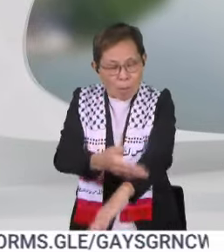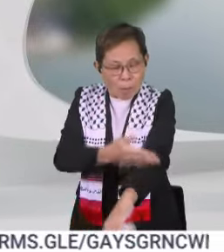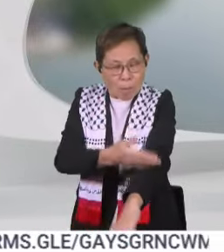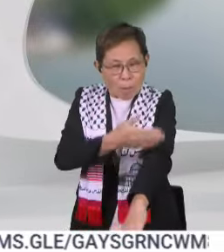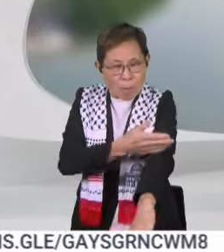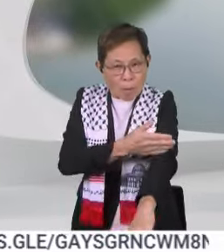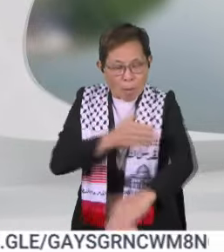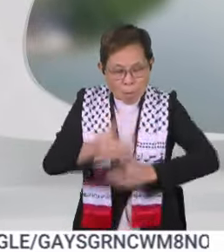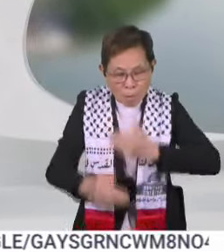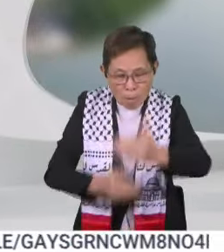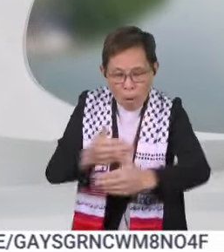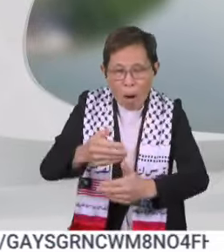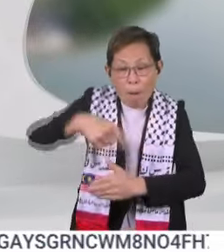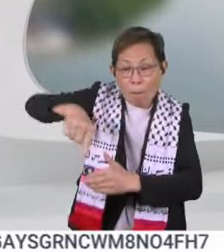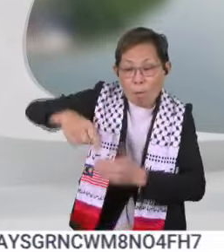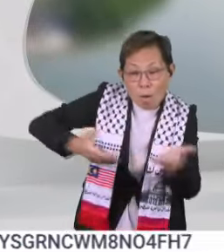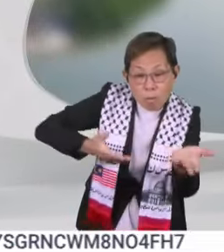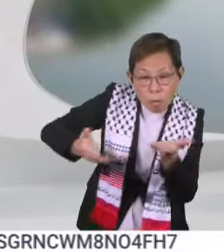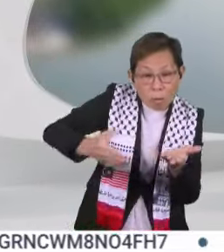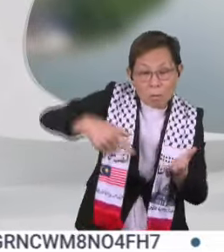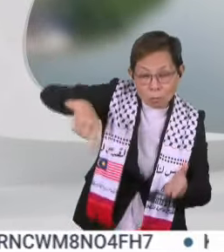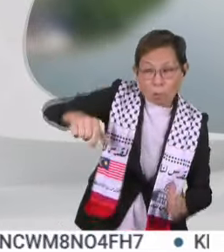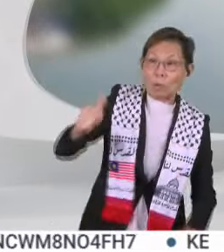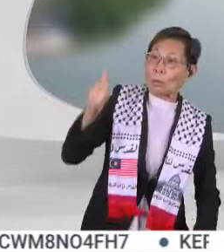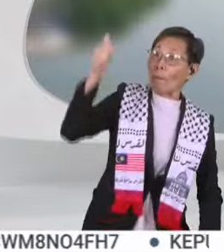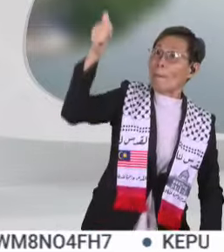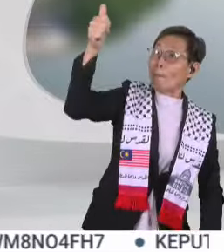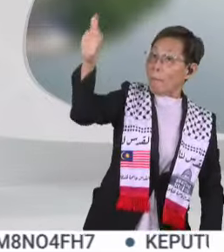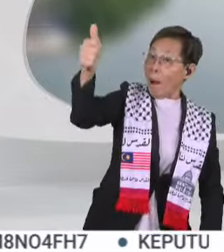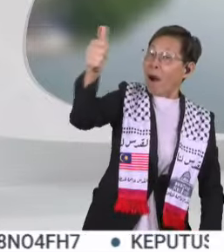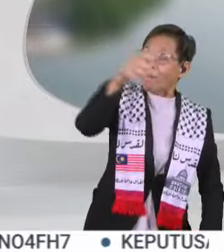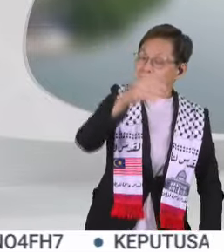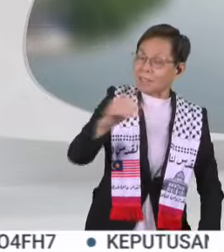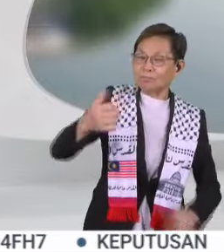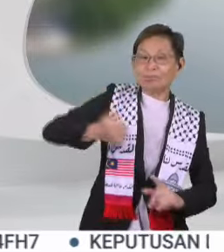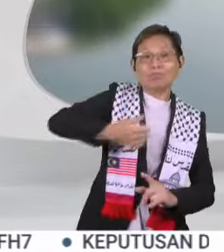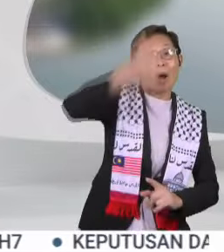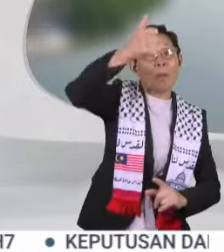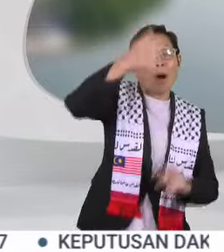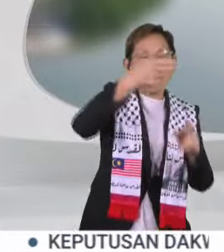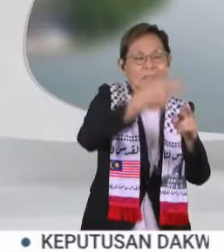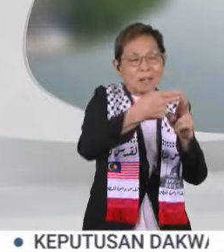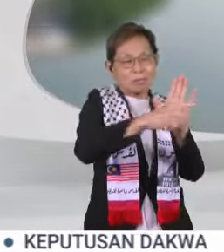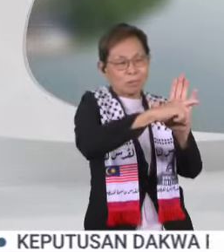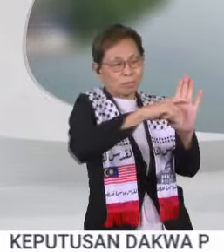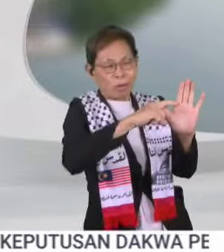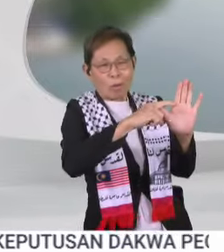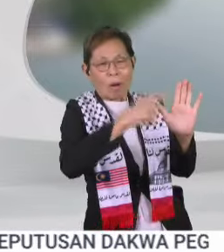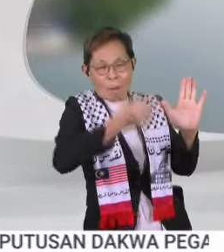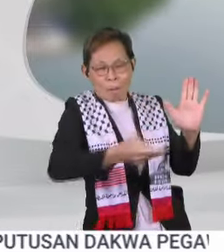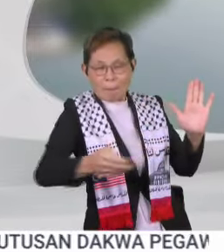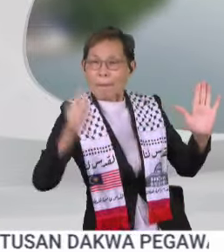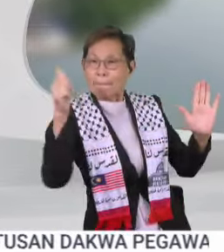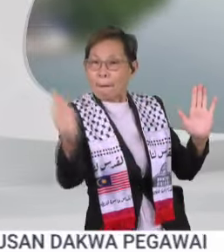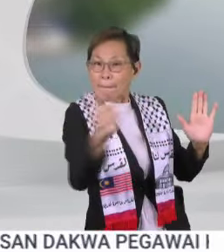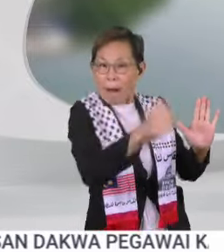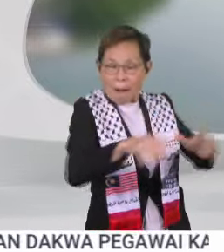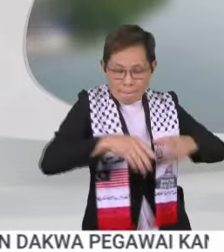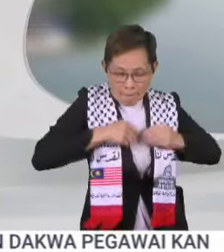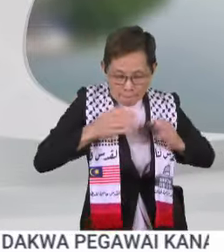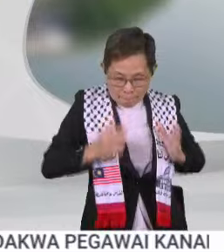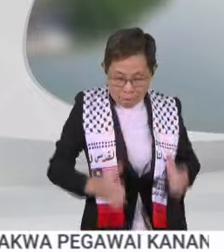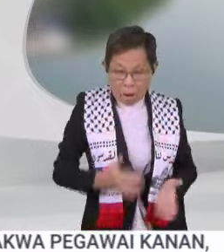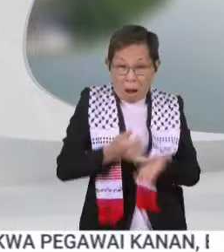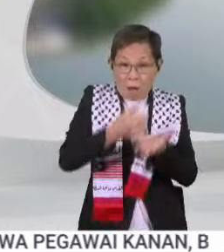produktiviti mutu perkhidmatan yang berkualiti tinggi serta mengutamakan jenama produk masing-masing penerima